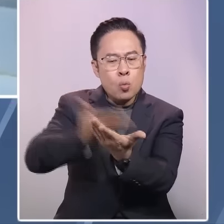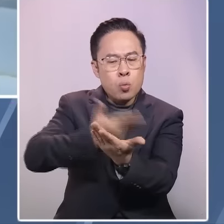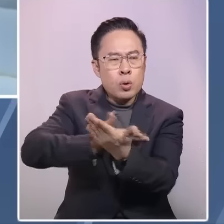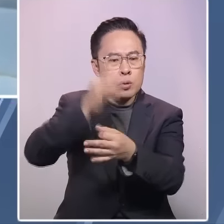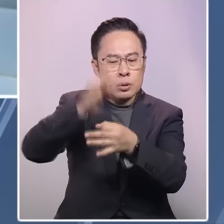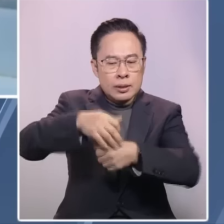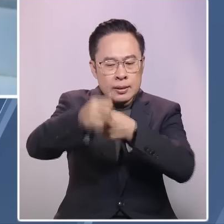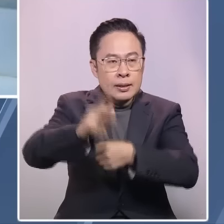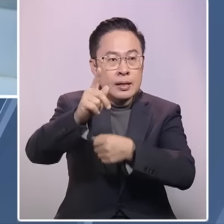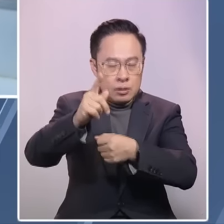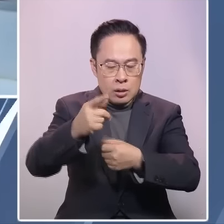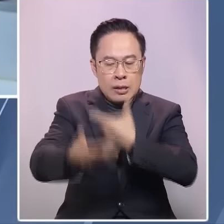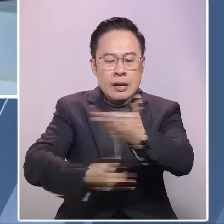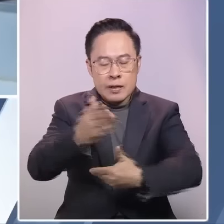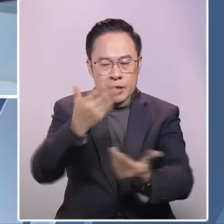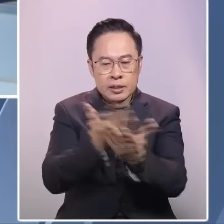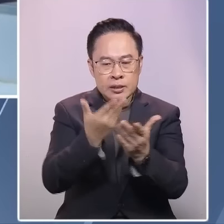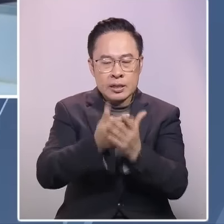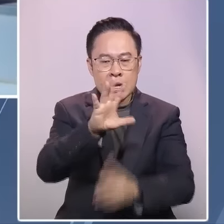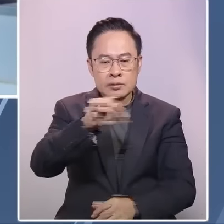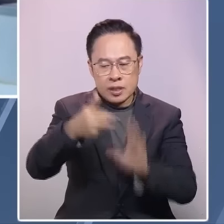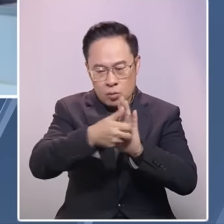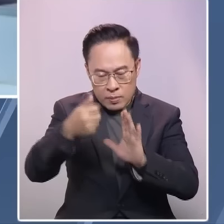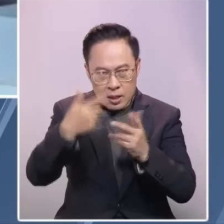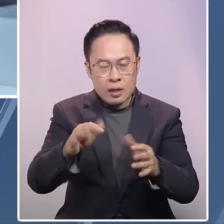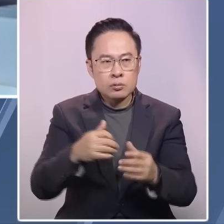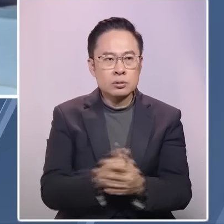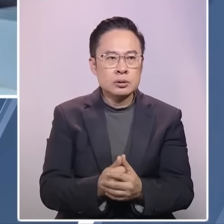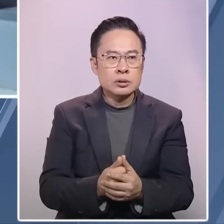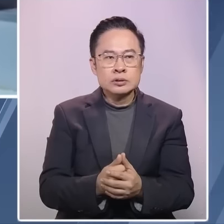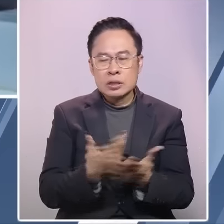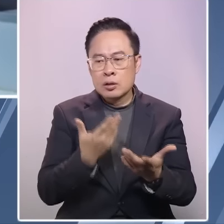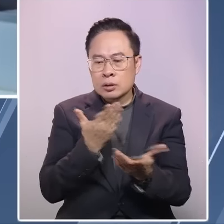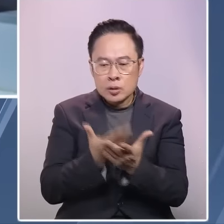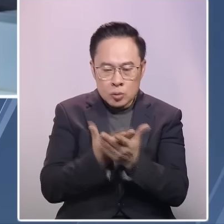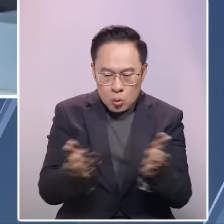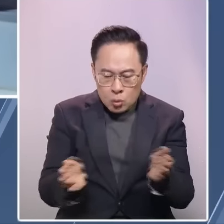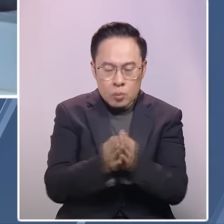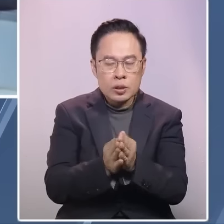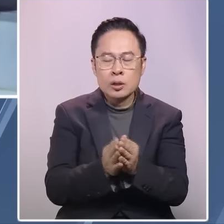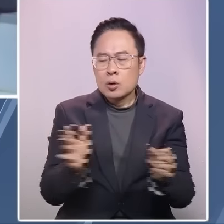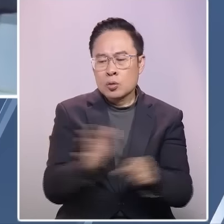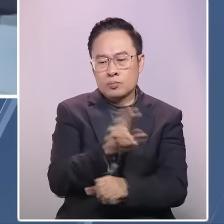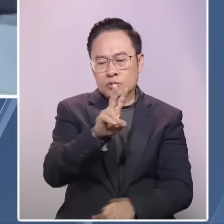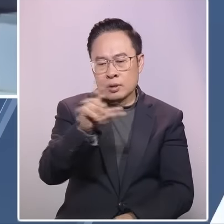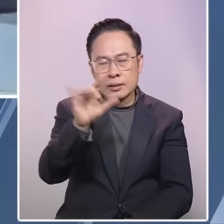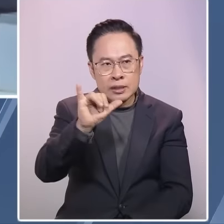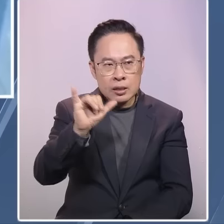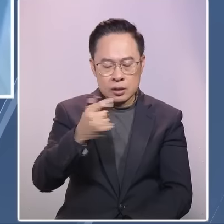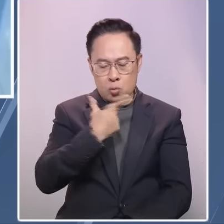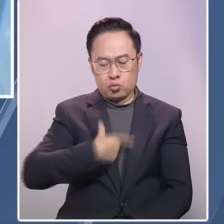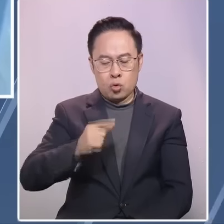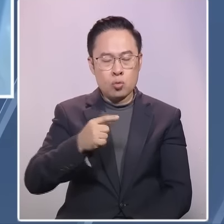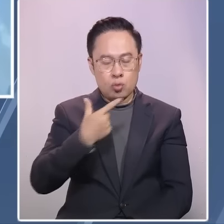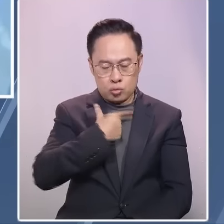บ่กุ้ม 2ล้านตังบ่ครบ 2ล้านกลับมาเอาทองให้แม่นะกลับมาเอาทอง 2บาทือไป